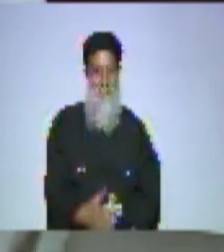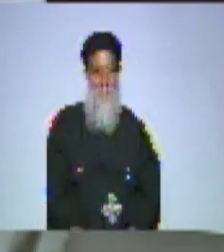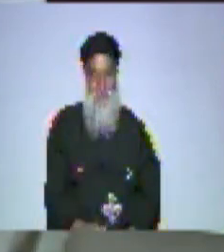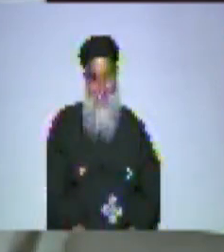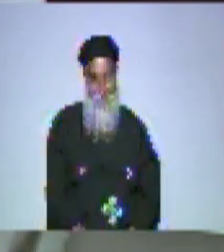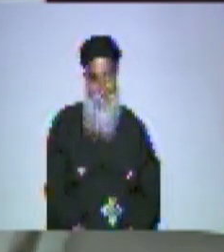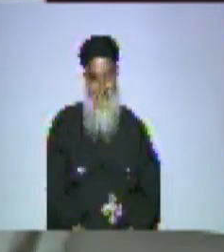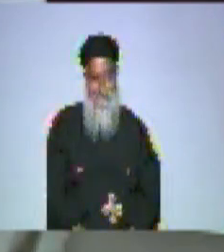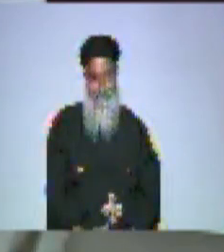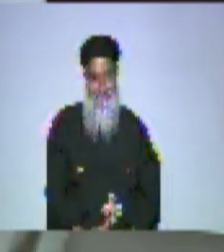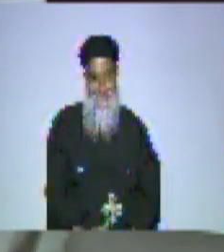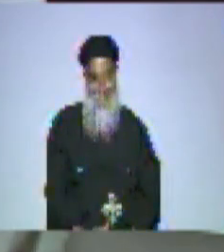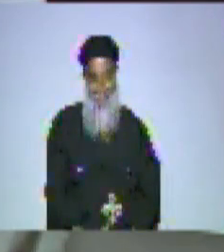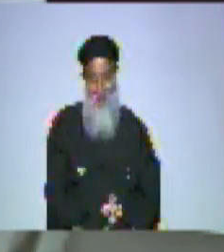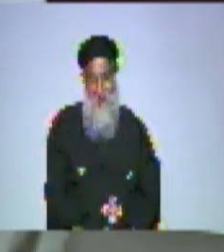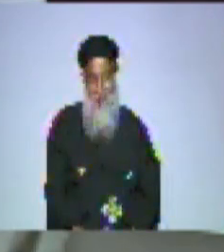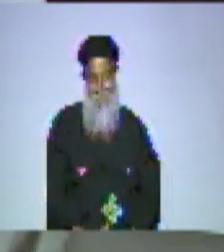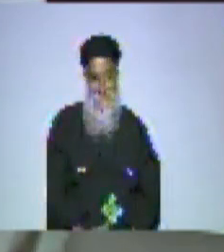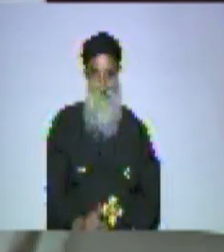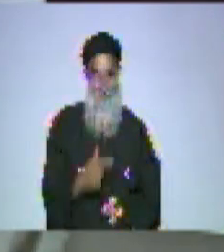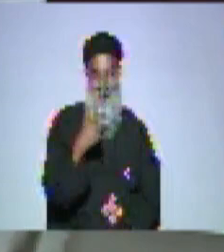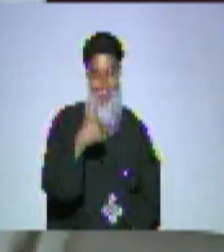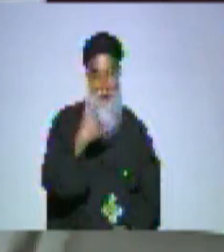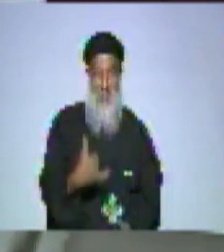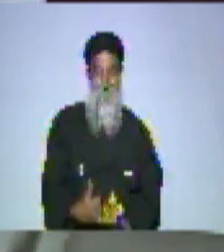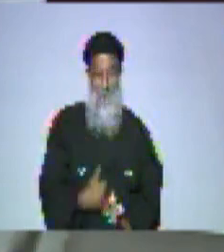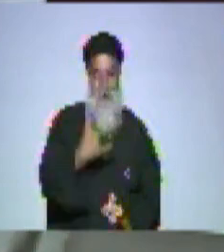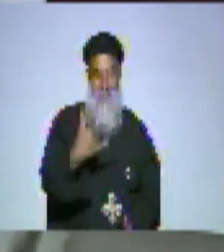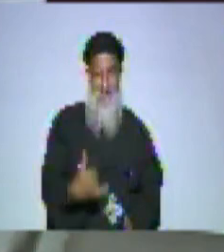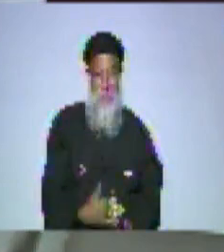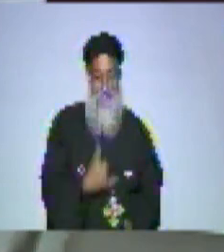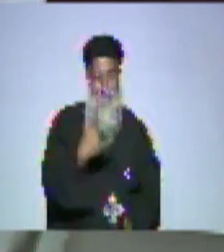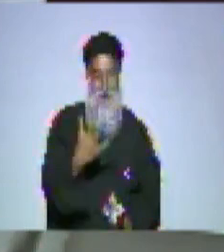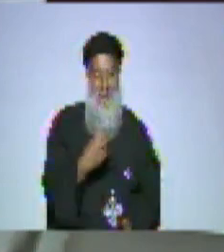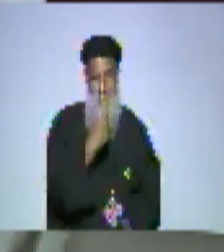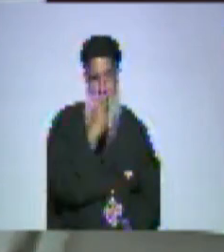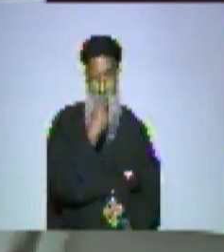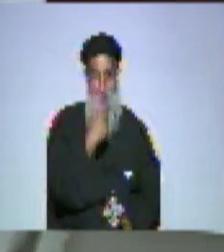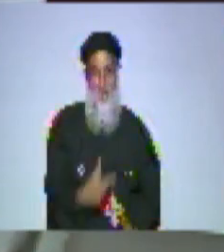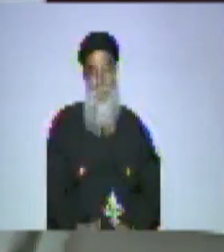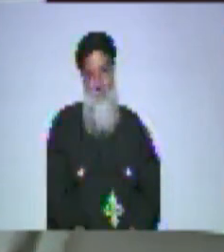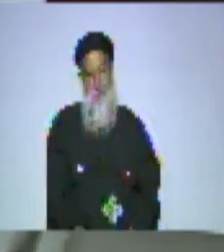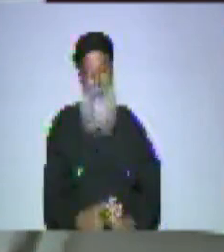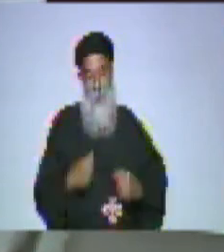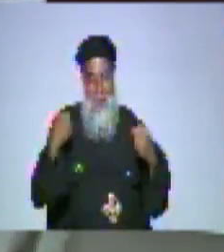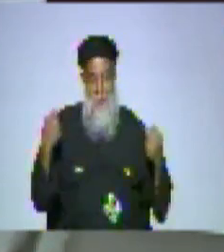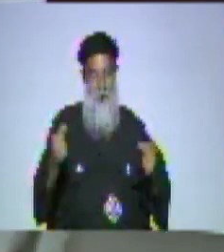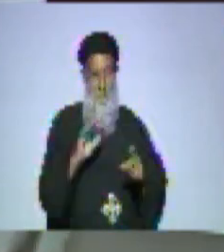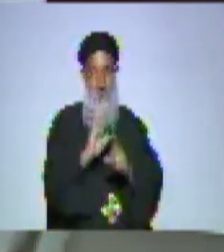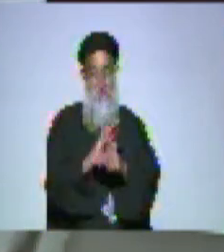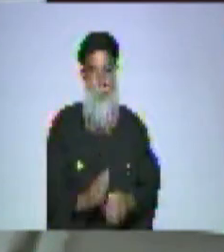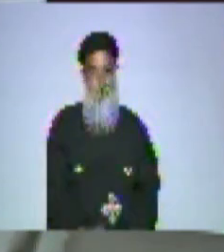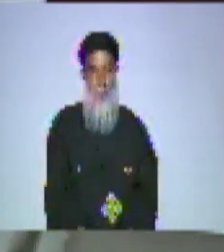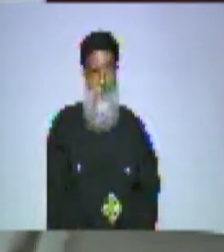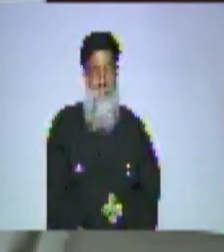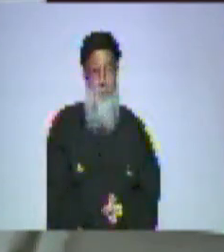دايما انت قدسك نيافتك تقول كلام جميل ومشجع حضرتك